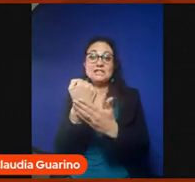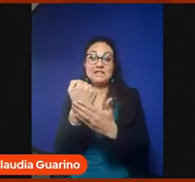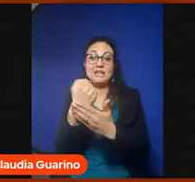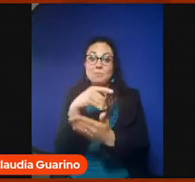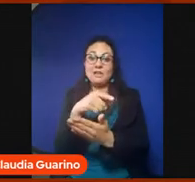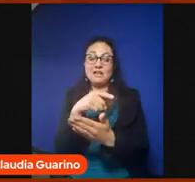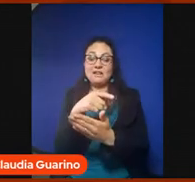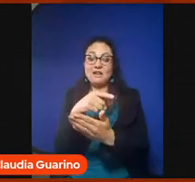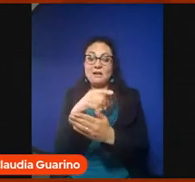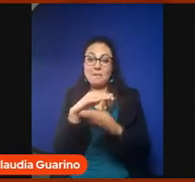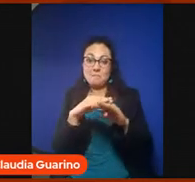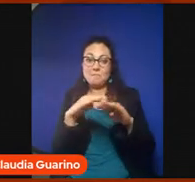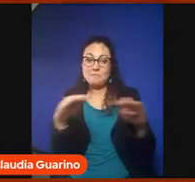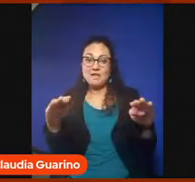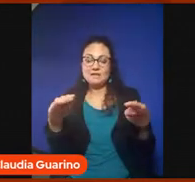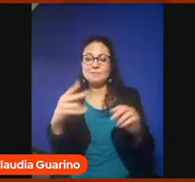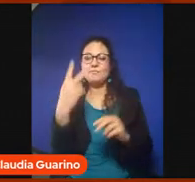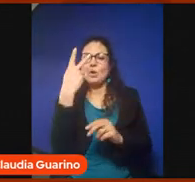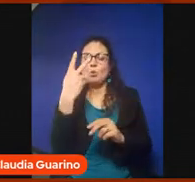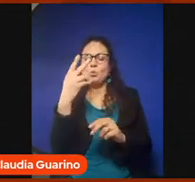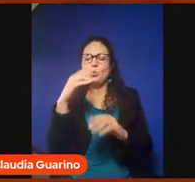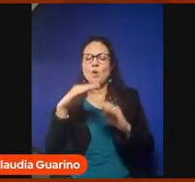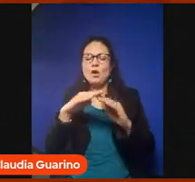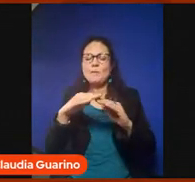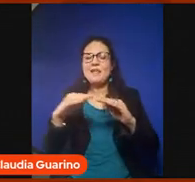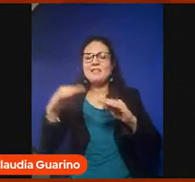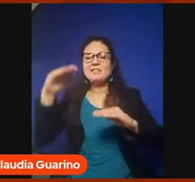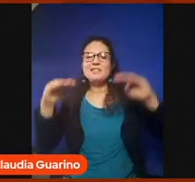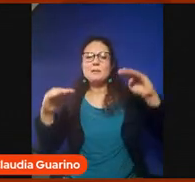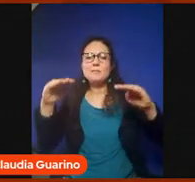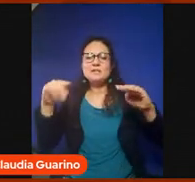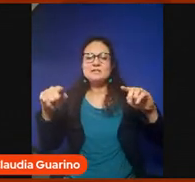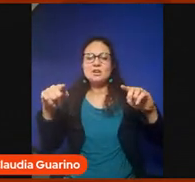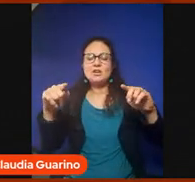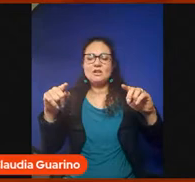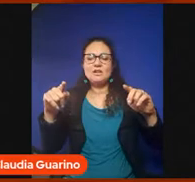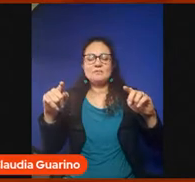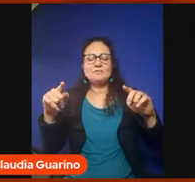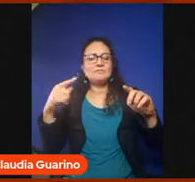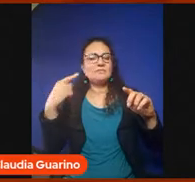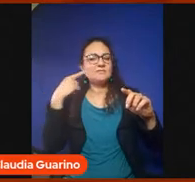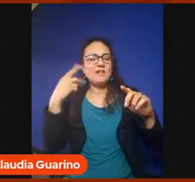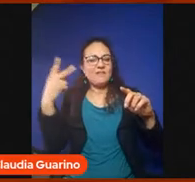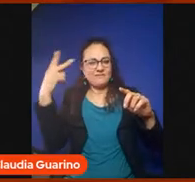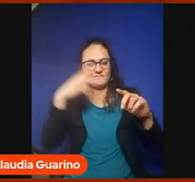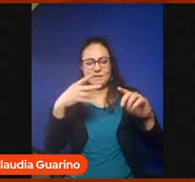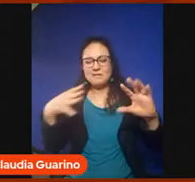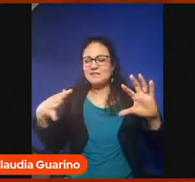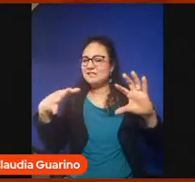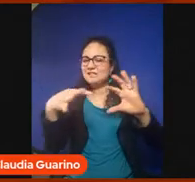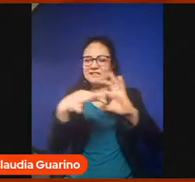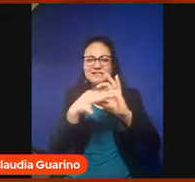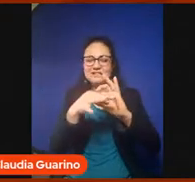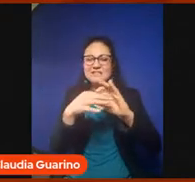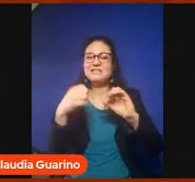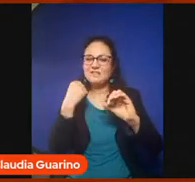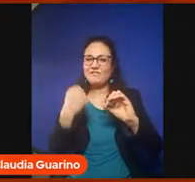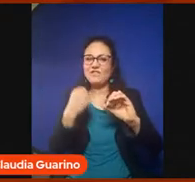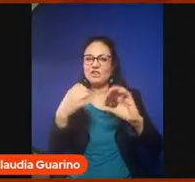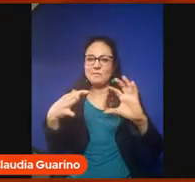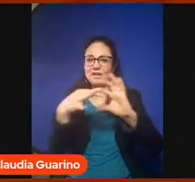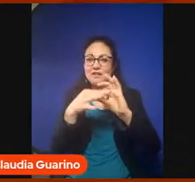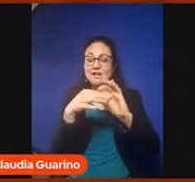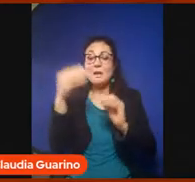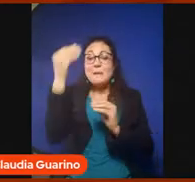Ora, queste due dimensioni sono in realtà strettamente interrelate, e nel pensiero del